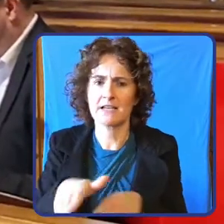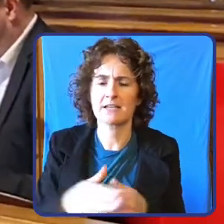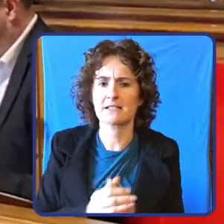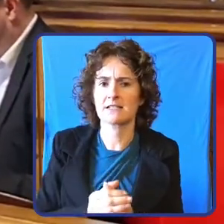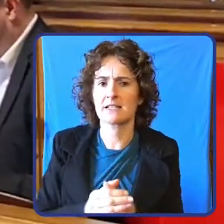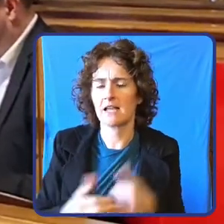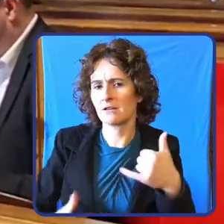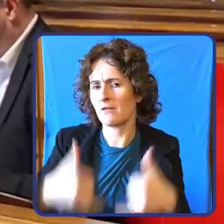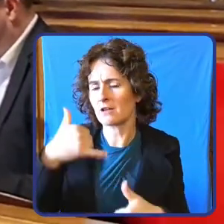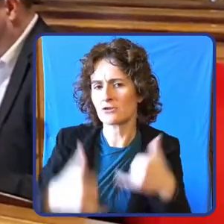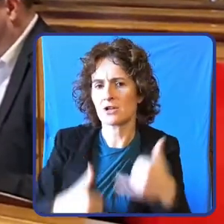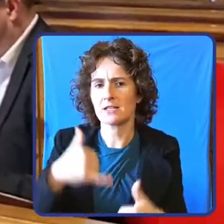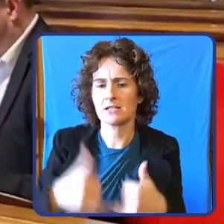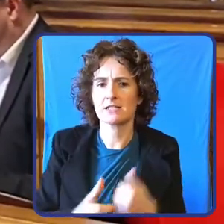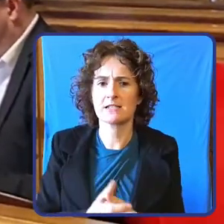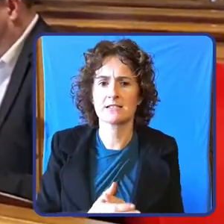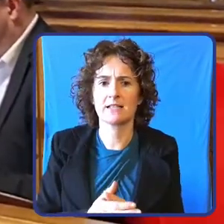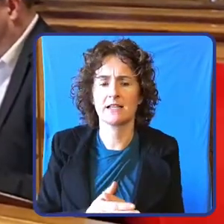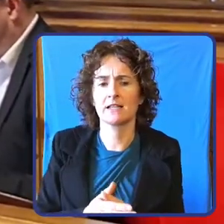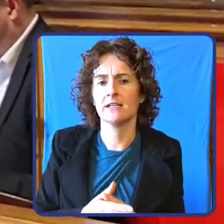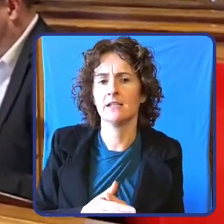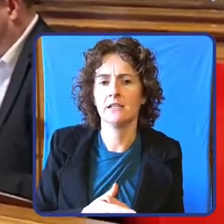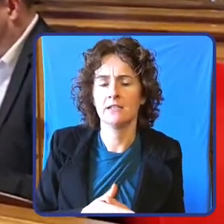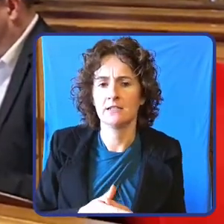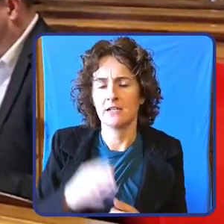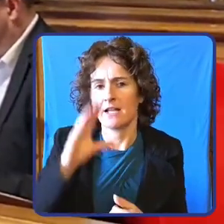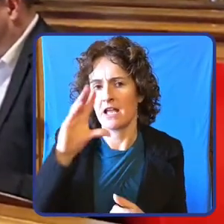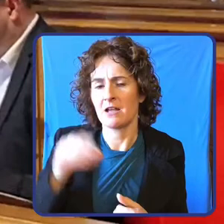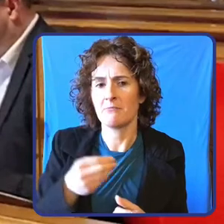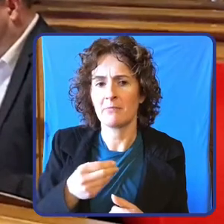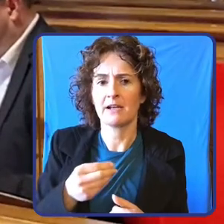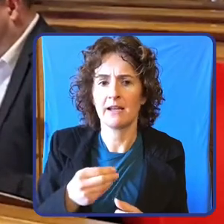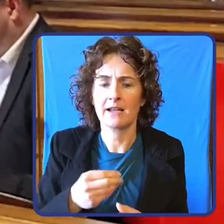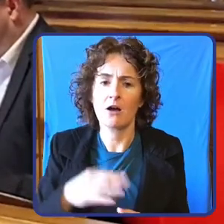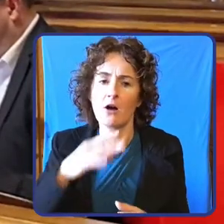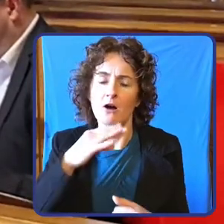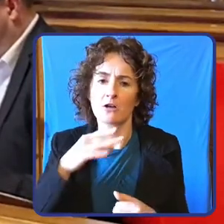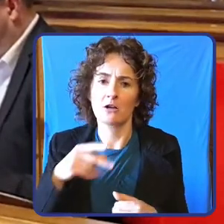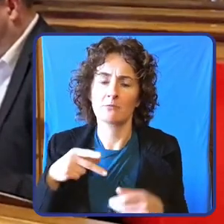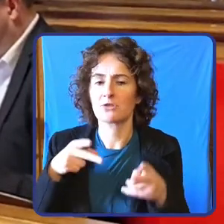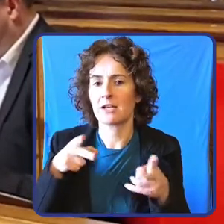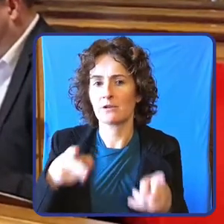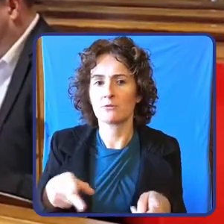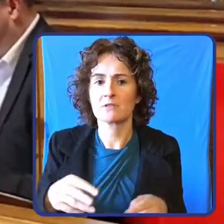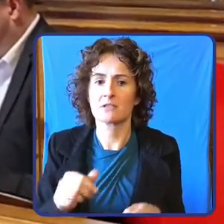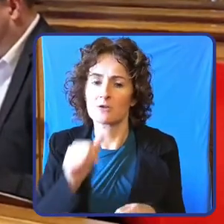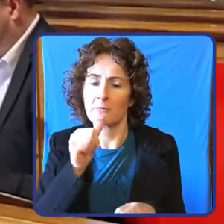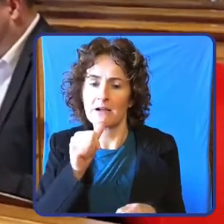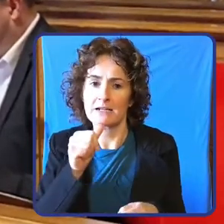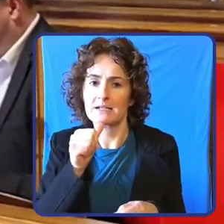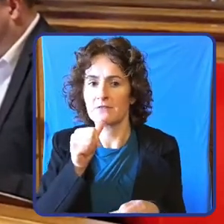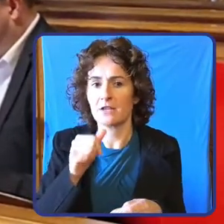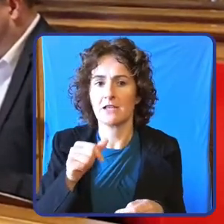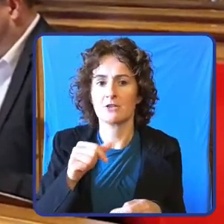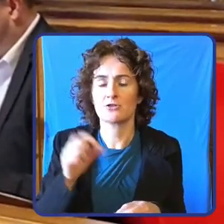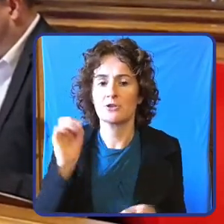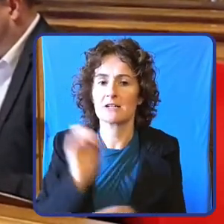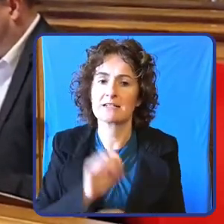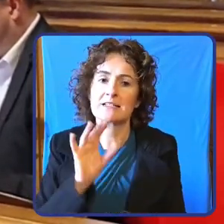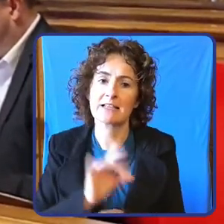a Szántó-Kovács János utca, Dr. Rabcsák utca kereszteződés és a Szerencse utcai, Pálfi utcai körforgalom között